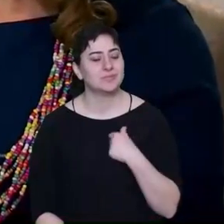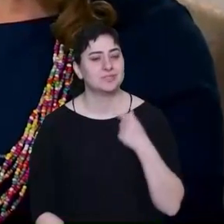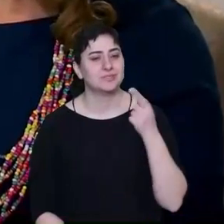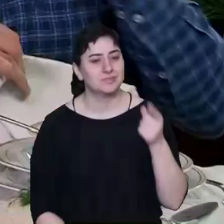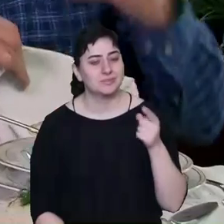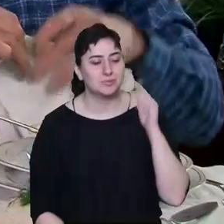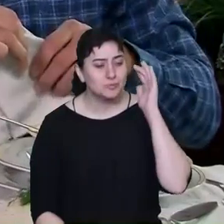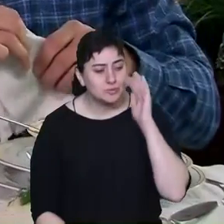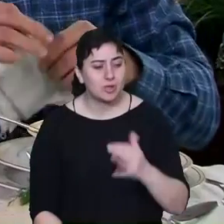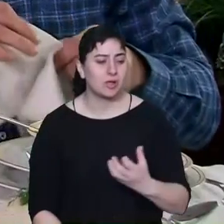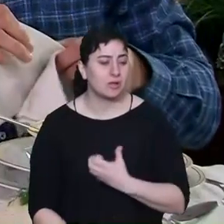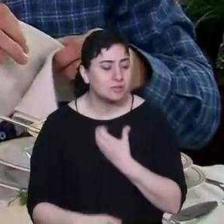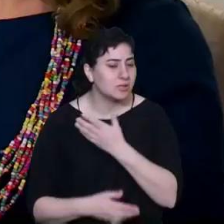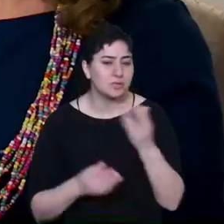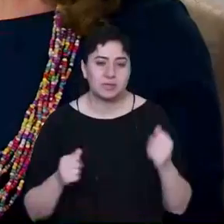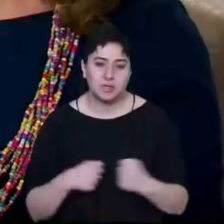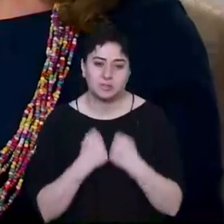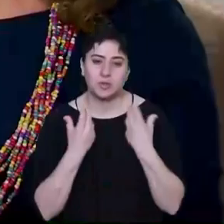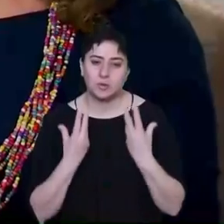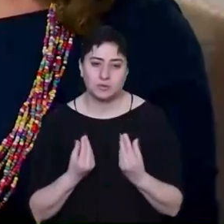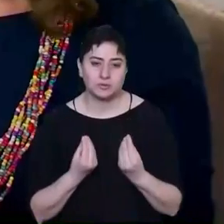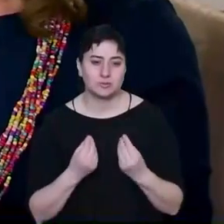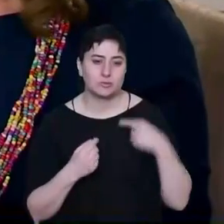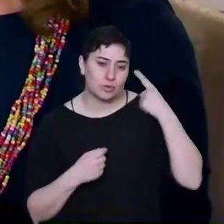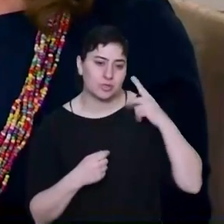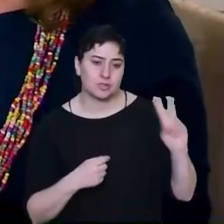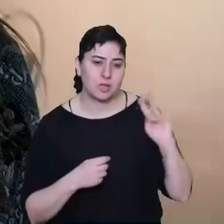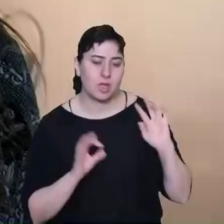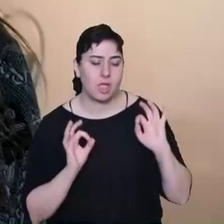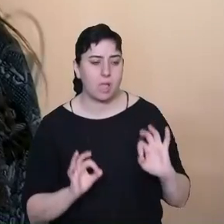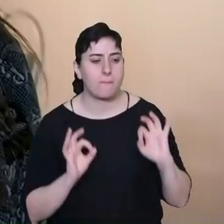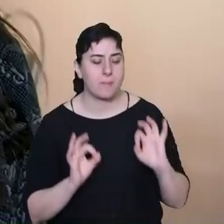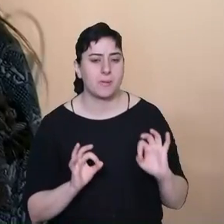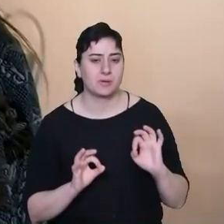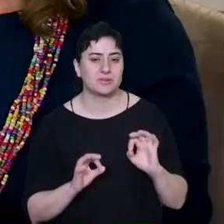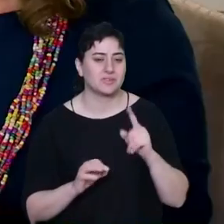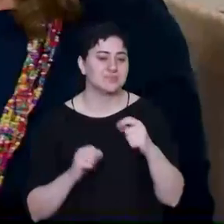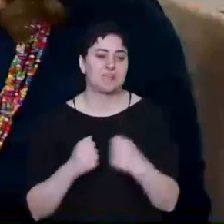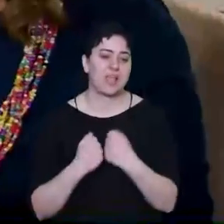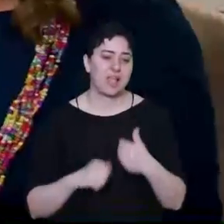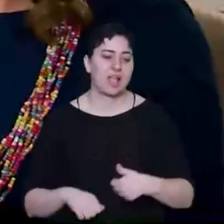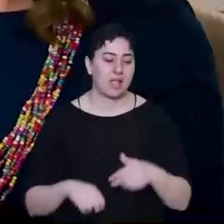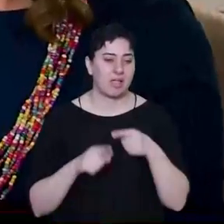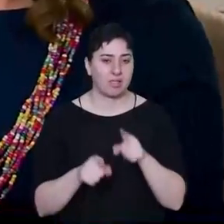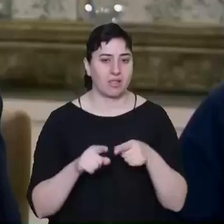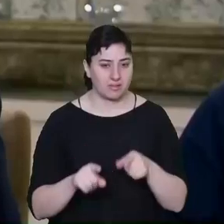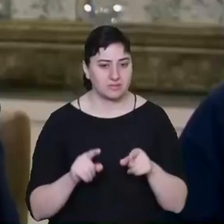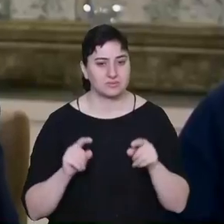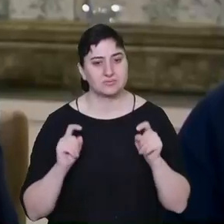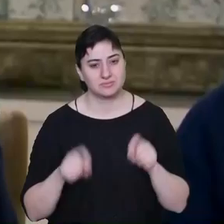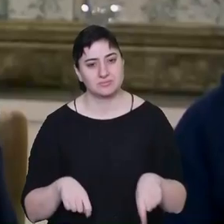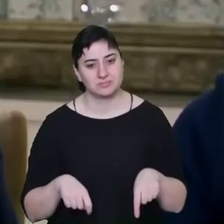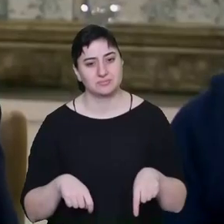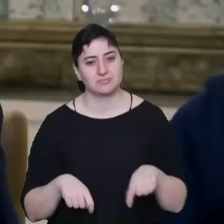senin böyle başına gelen talihsizliklerde hep Rüyam'la beraber sakar diye dalga geçtik seninle.